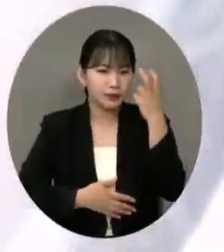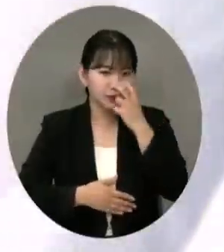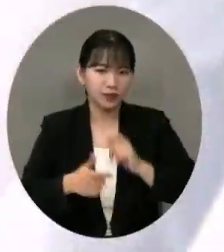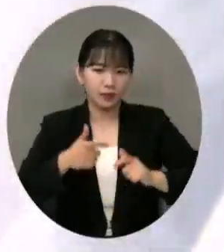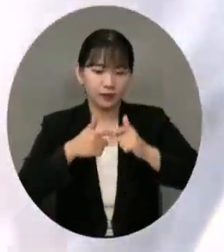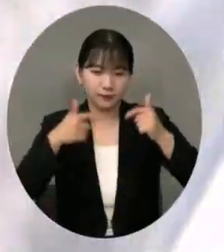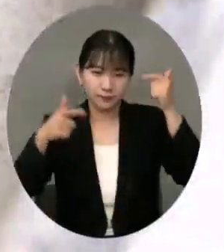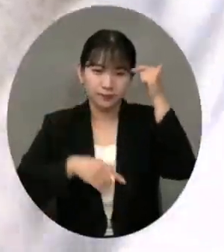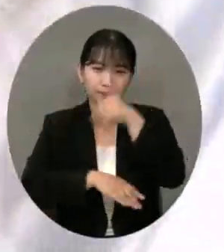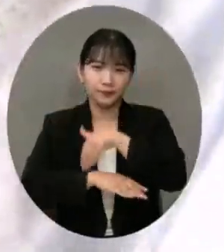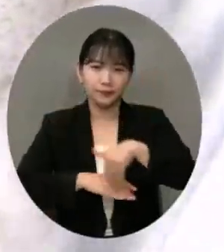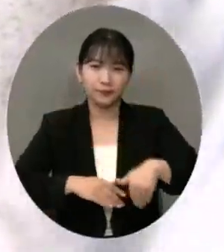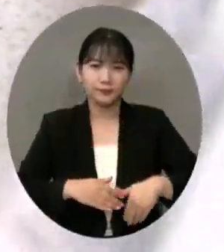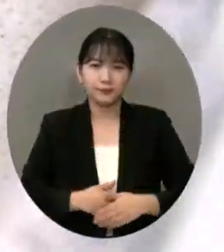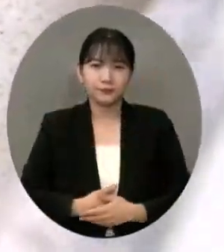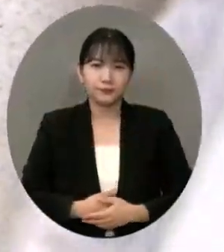확대할 방침입니다